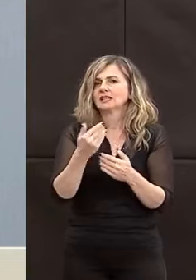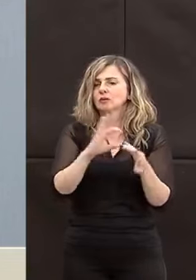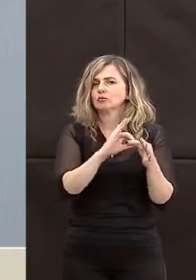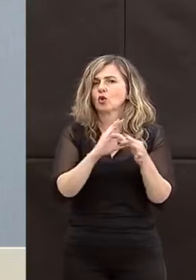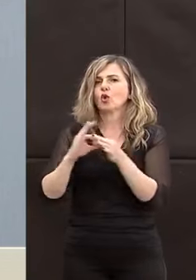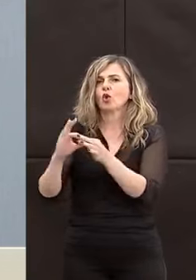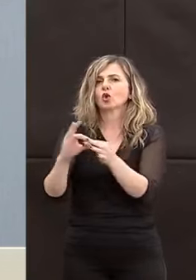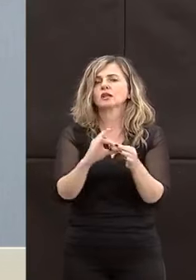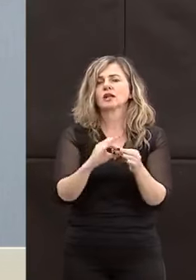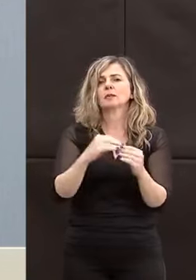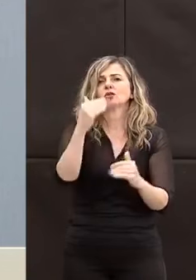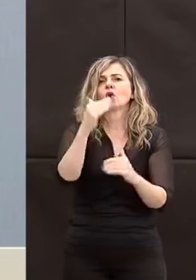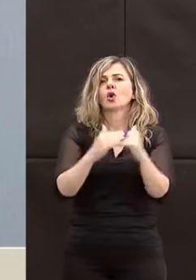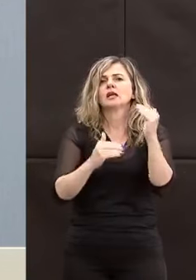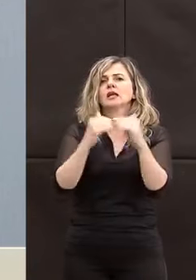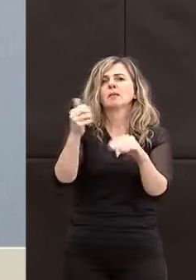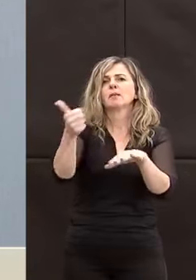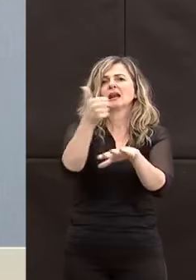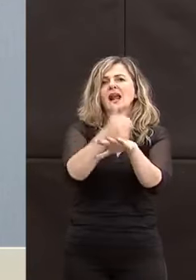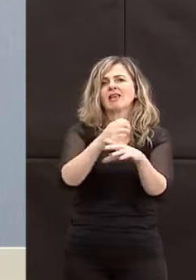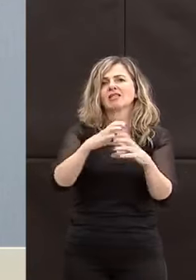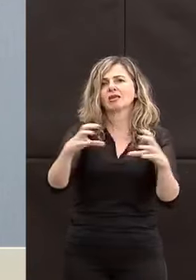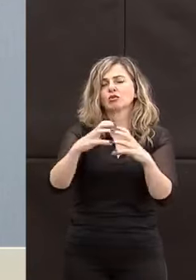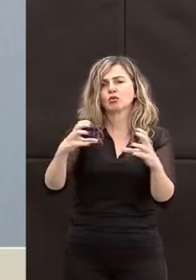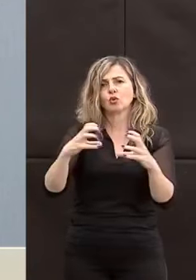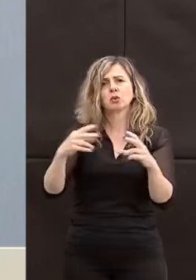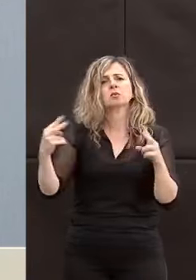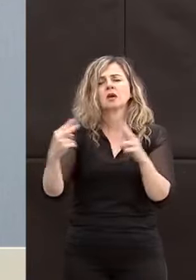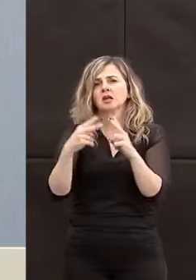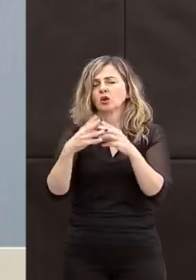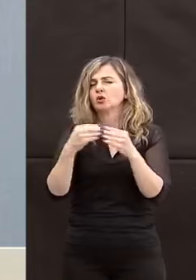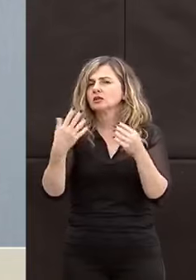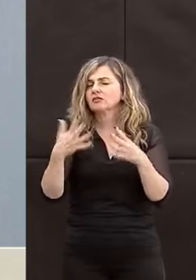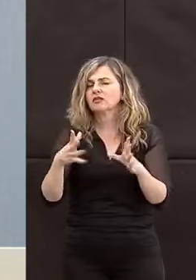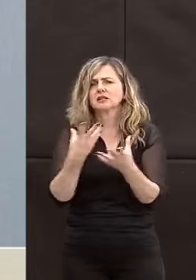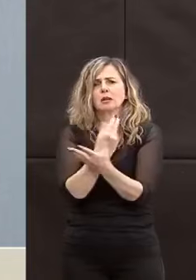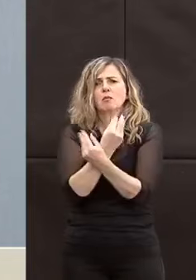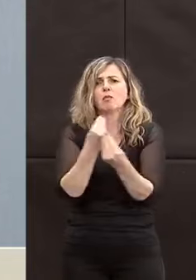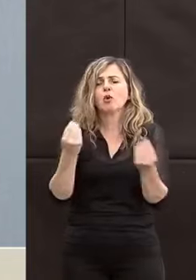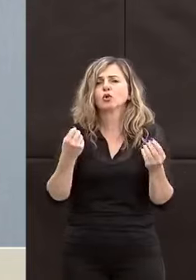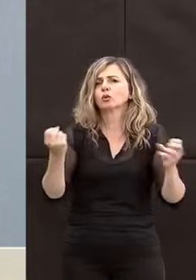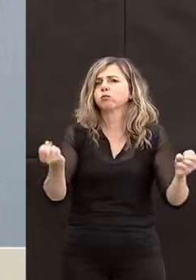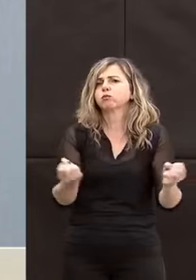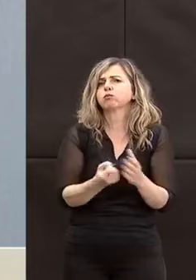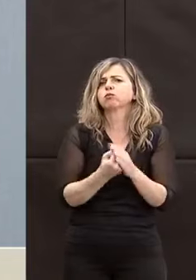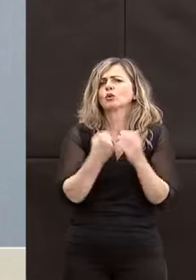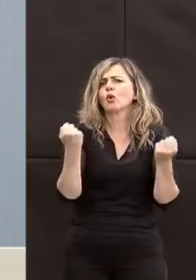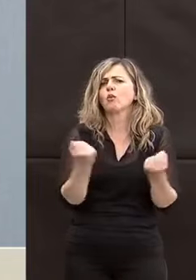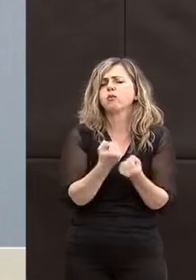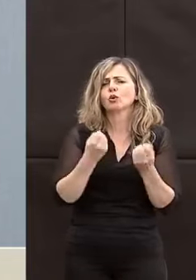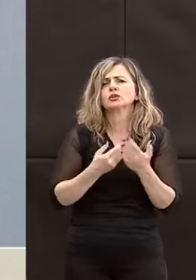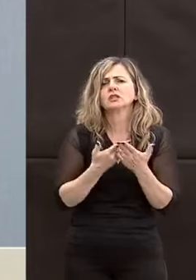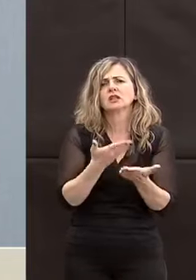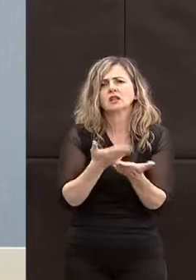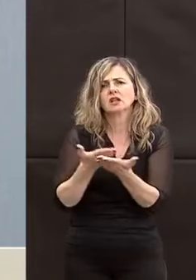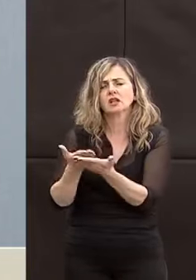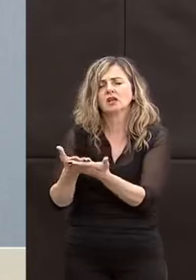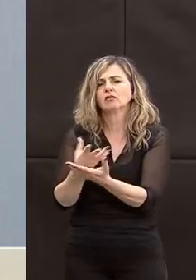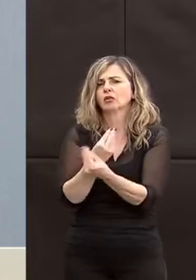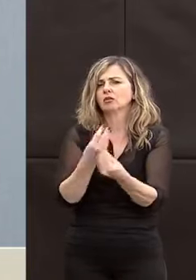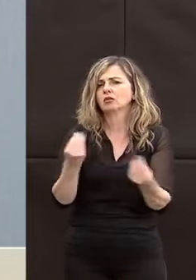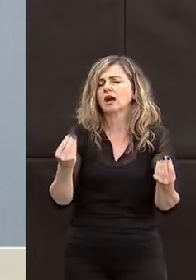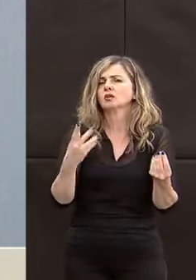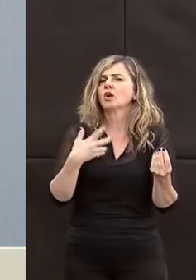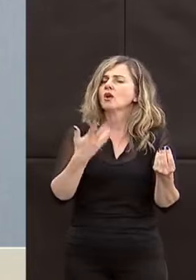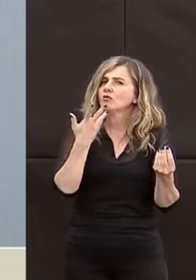imprenditori che negli incontri che abbiamo avuto è sempre stato molto propositivo e mi permetto